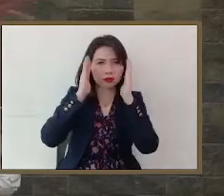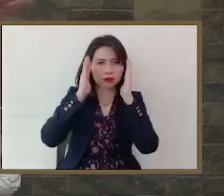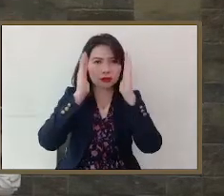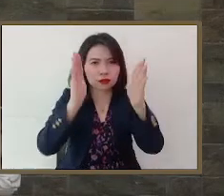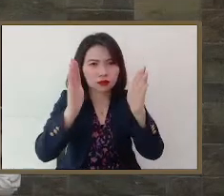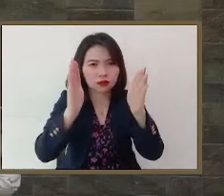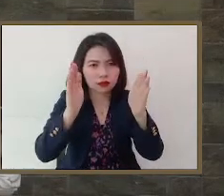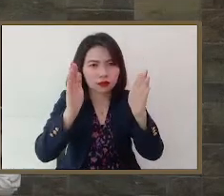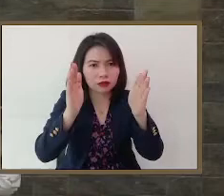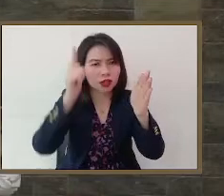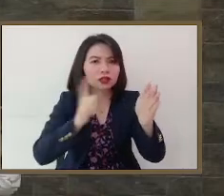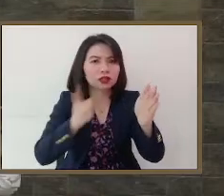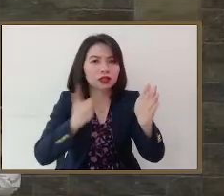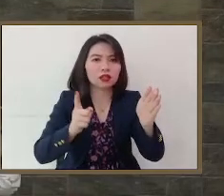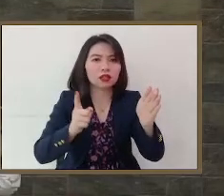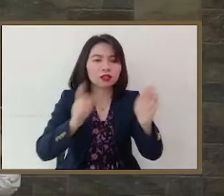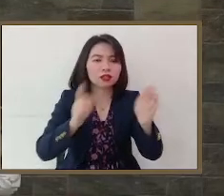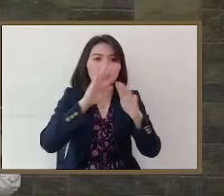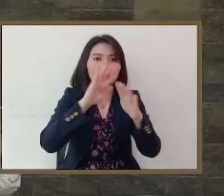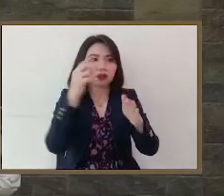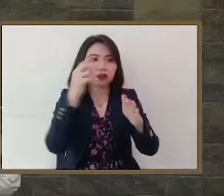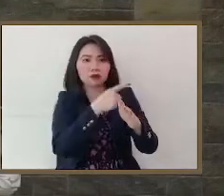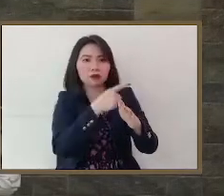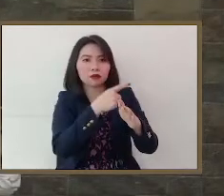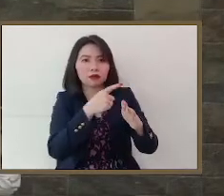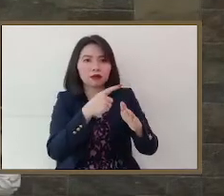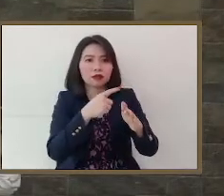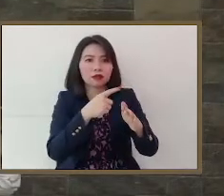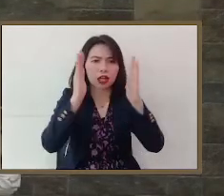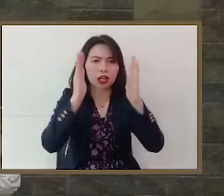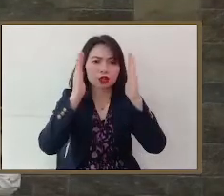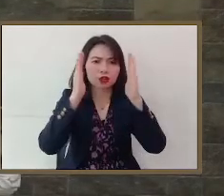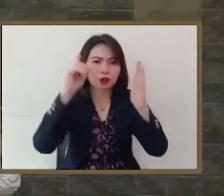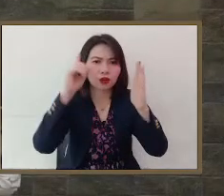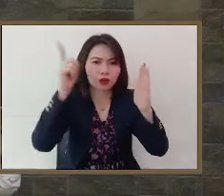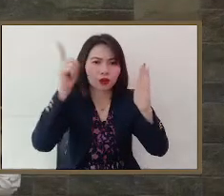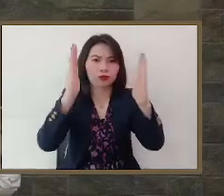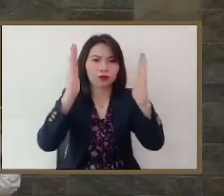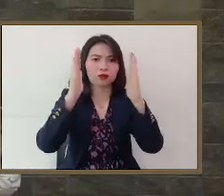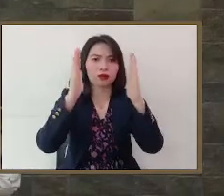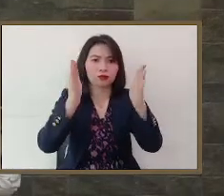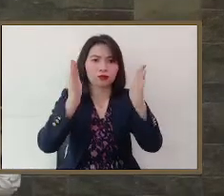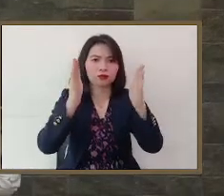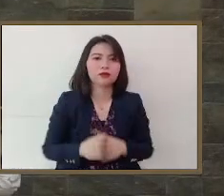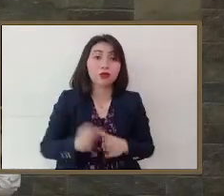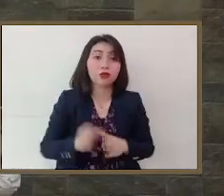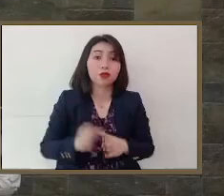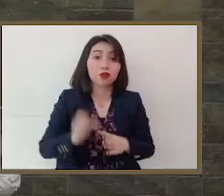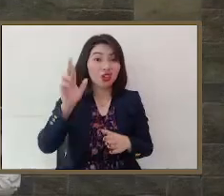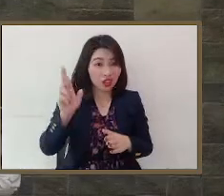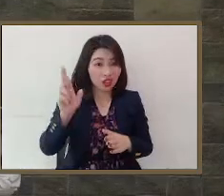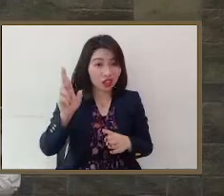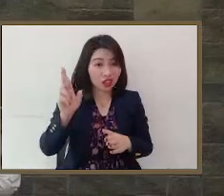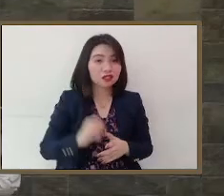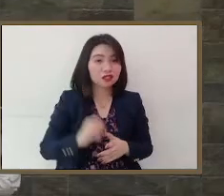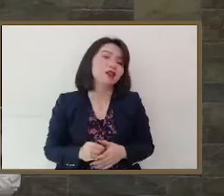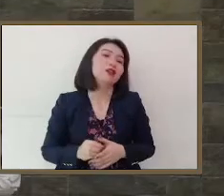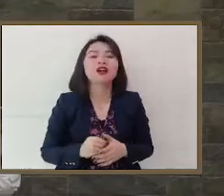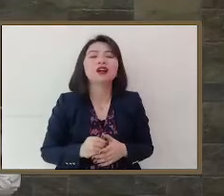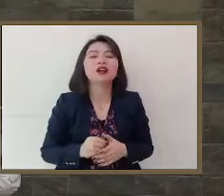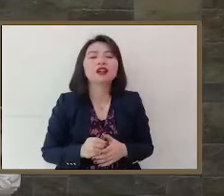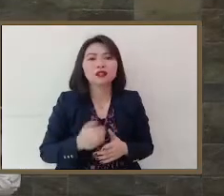huwag kang kakanan. Diretso lang. Kapatid, kaysa naman kinikilala